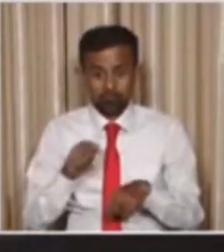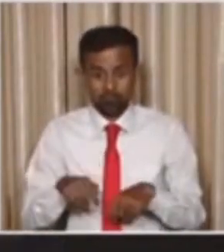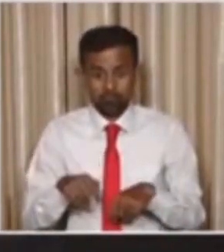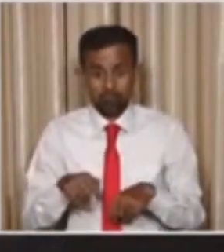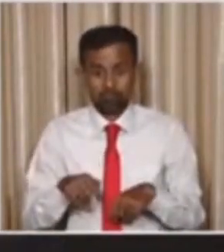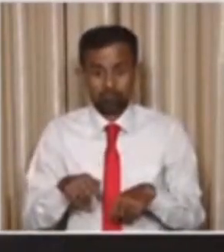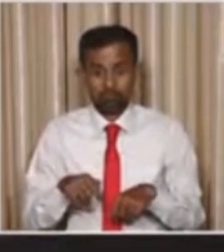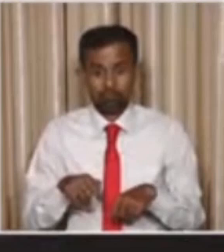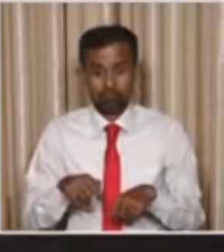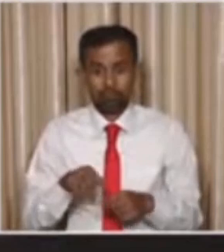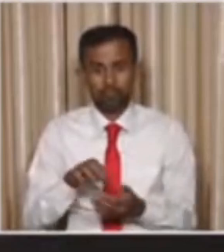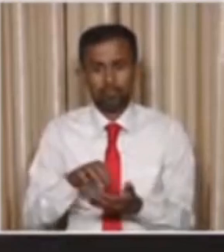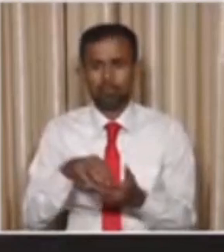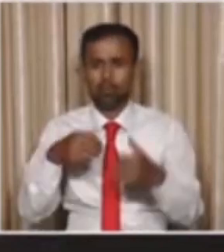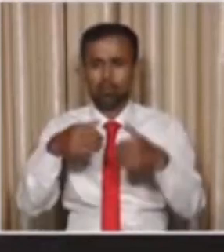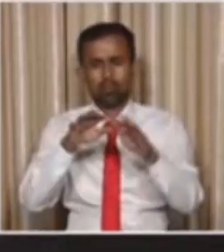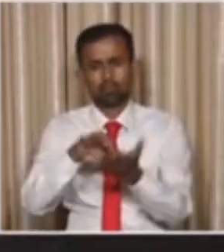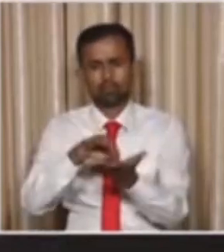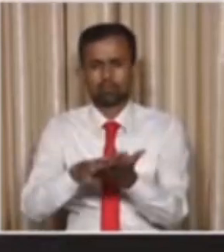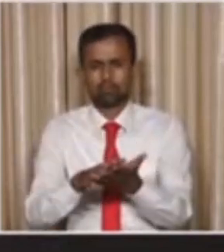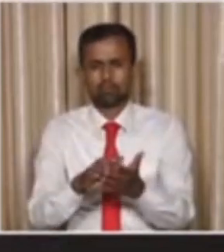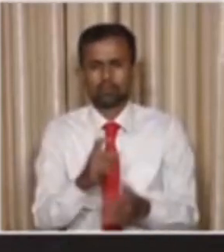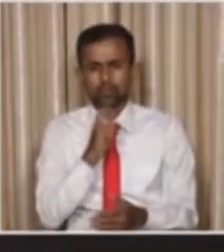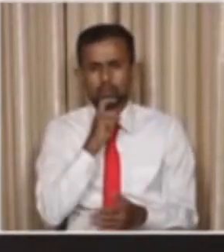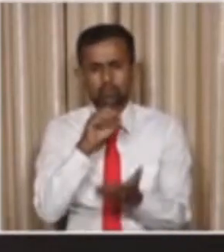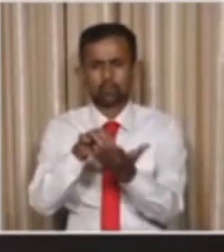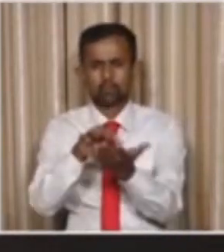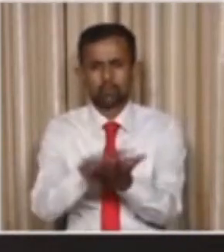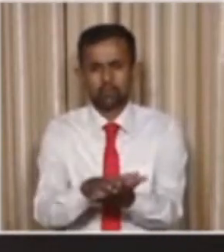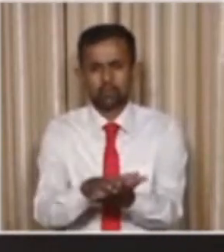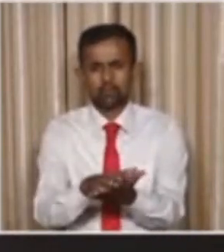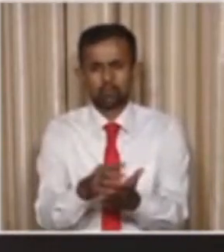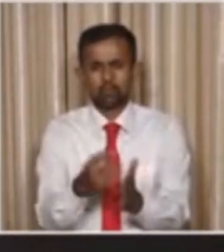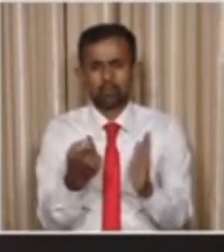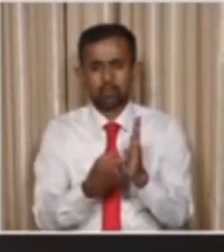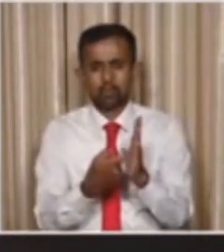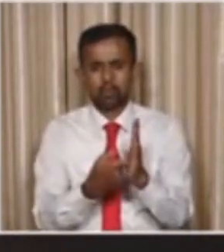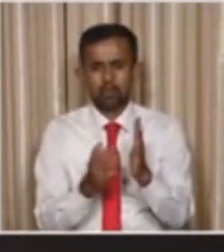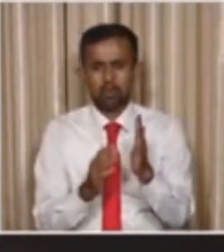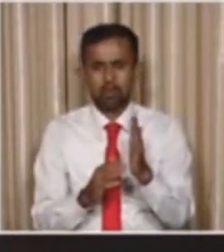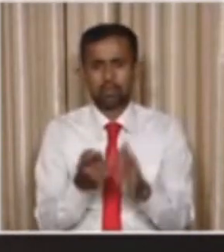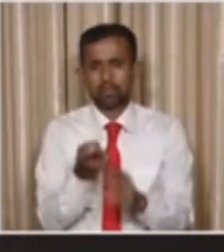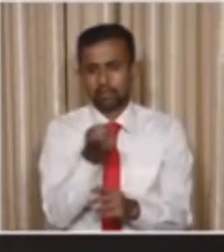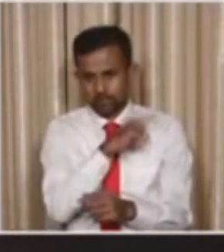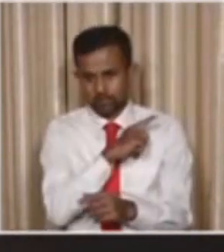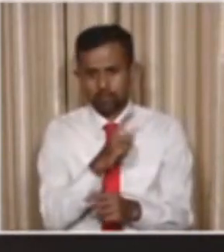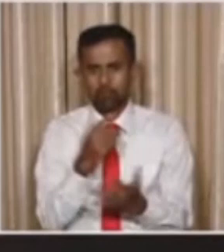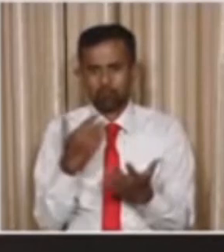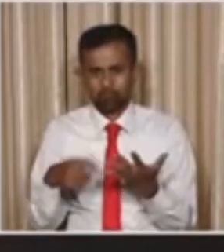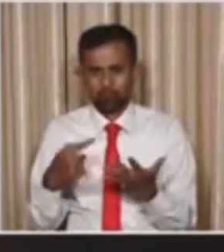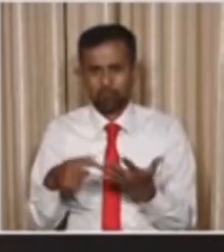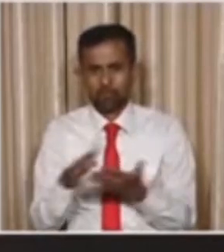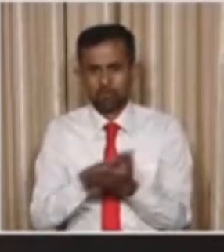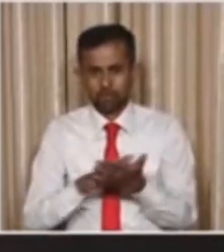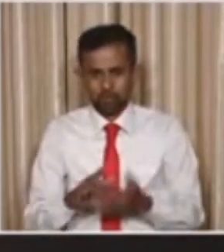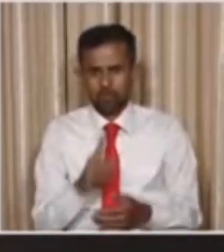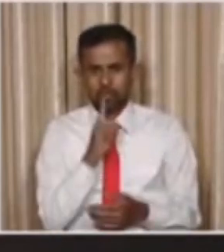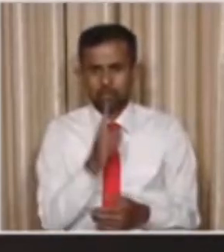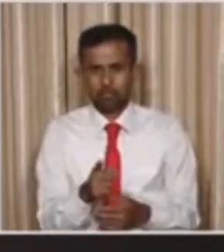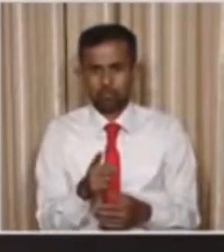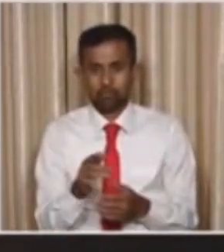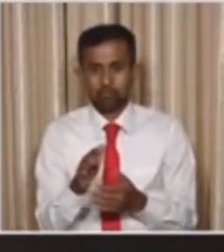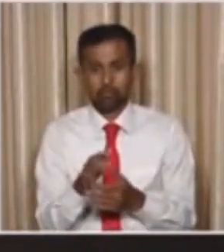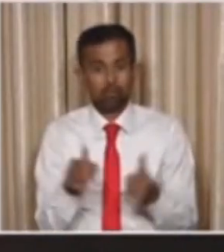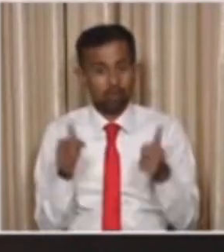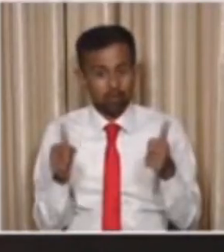මොන තීන්දු අරගත්තත් මම දන්නේ නැහැ දැන් අධිකරණ තීන්දු ගැන අපි දැක්ක රොෂාන් නැමැතුමා අයියේ කරුණු කාරණා ඇතුව පැහැදිලි කරලා දෙනවා ඒව නිවැරදි